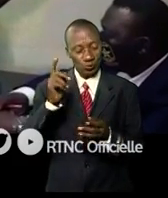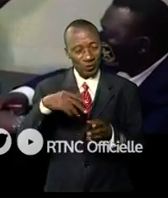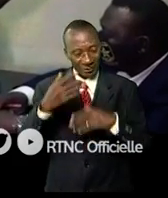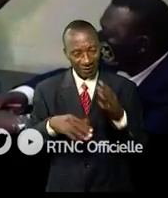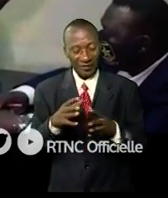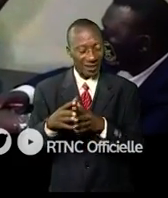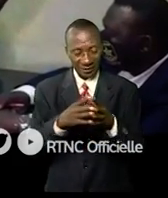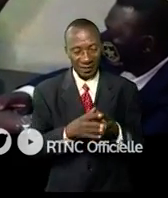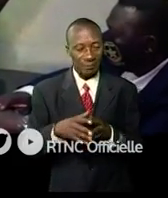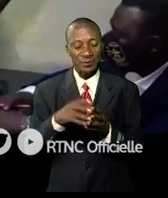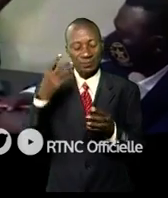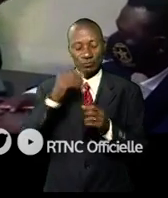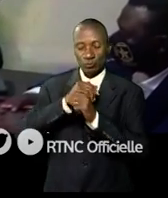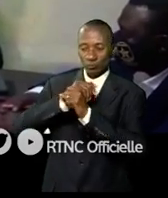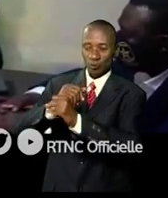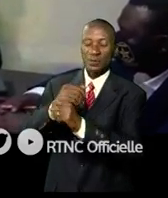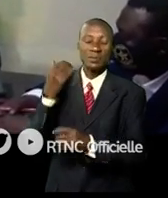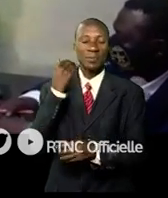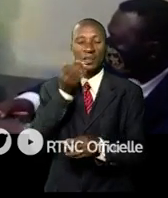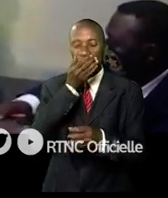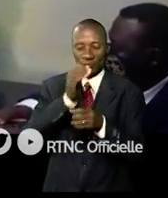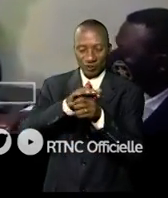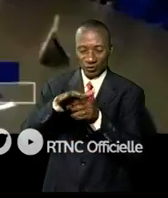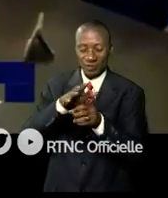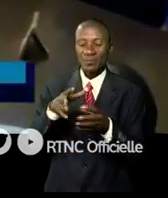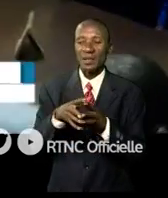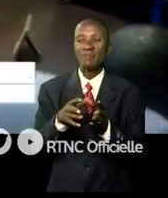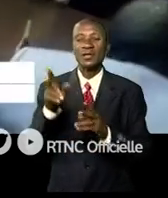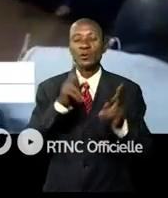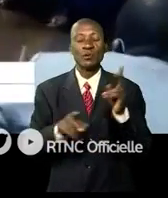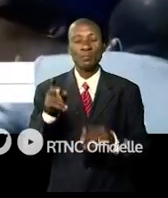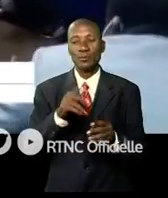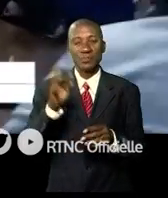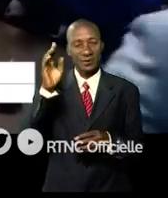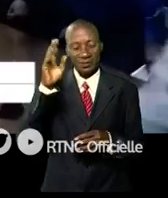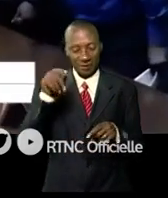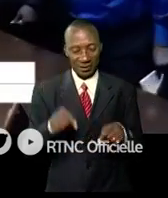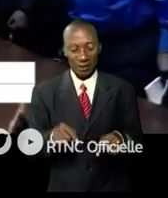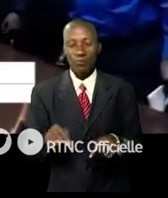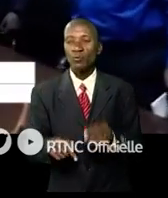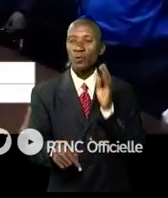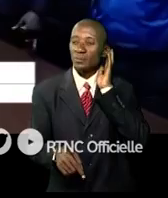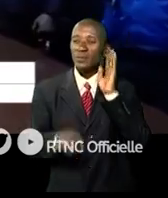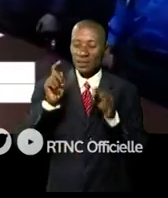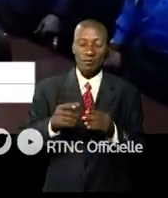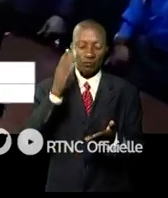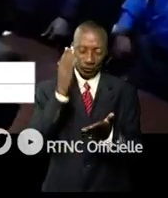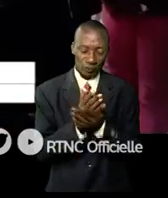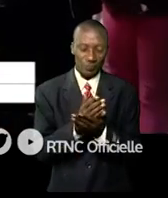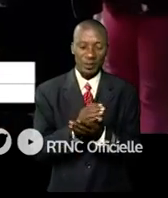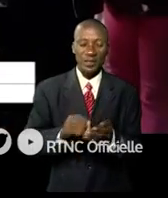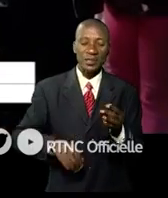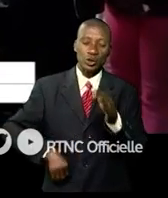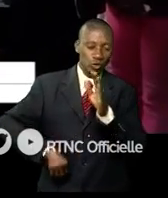contre ces fléaux sanitaires par les Kinois à travers sa concrétisation, constitue l'un des puissants gages pour stopper et éradiquer